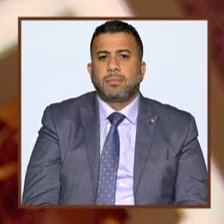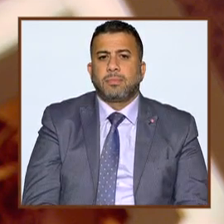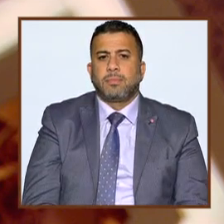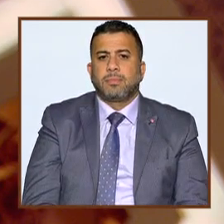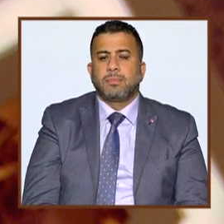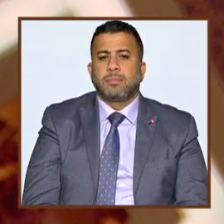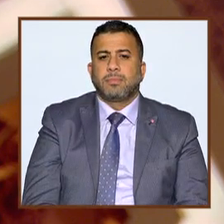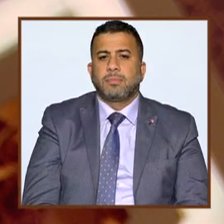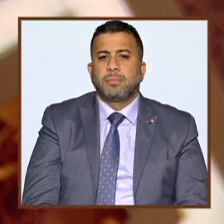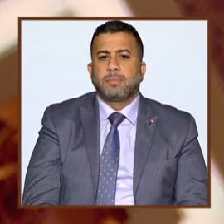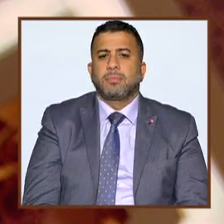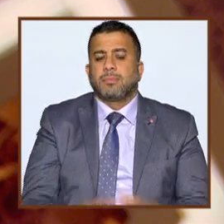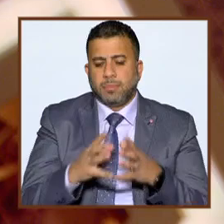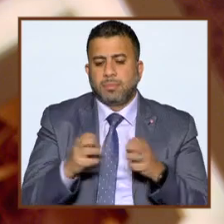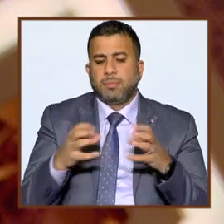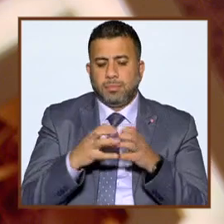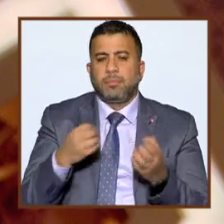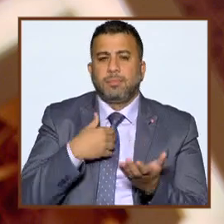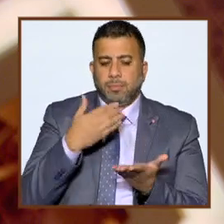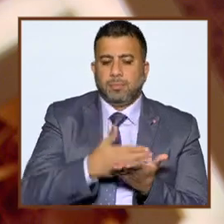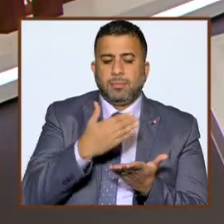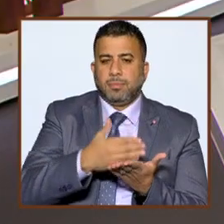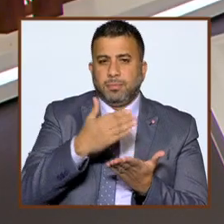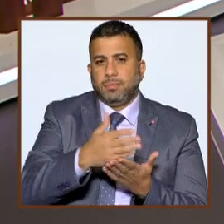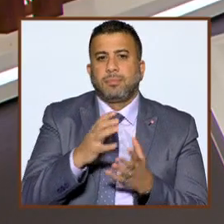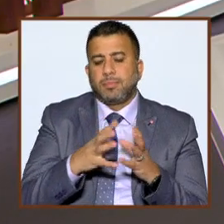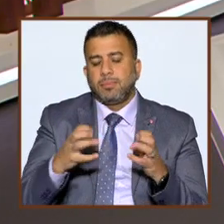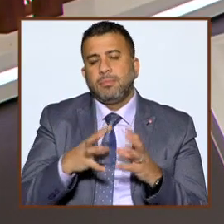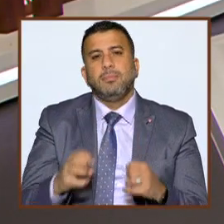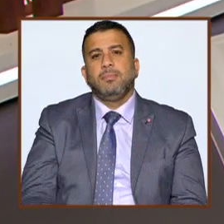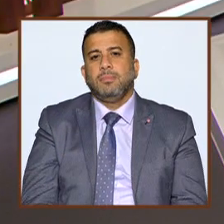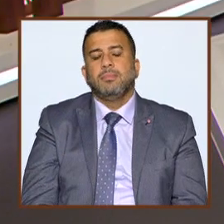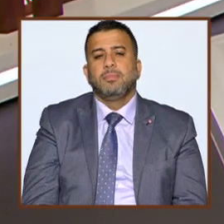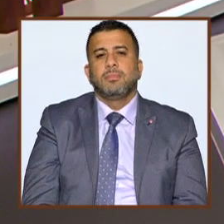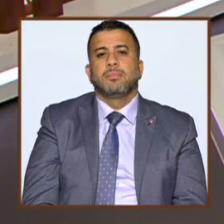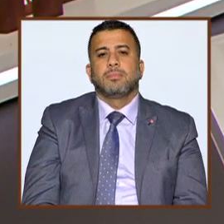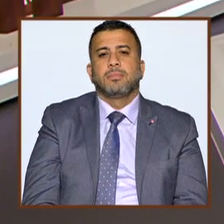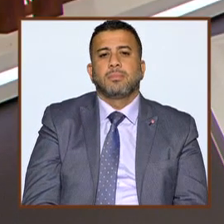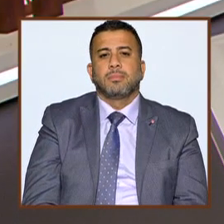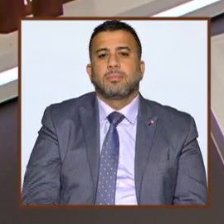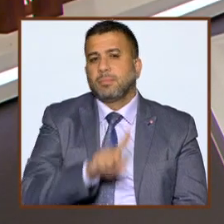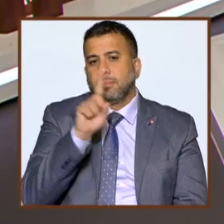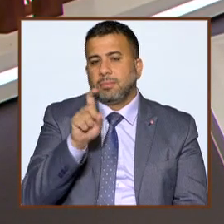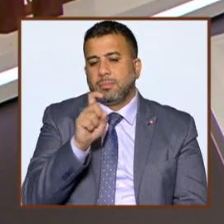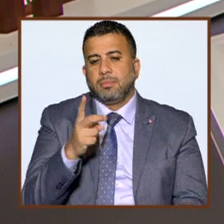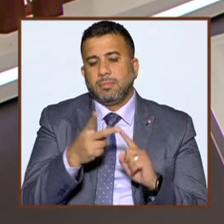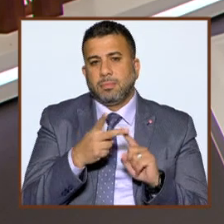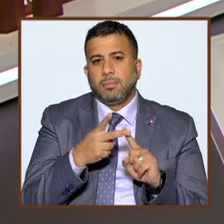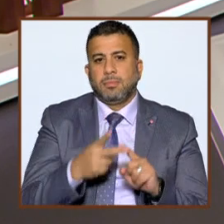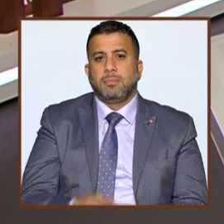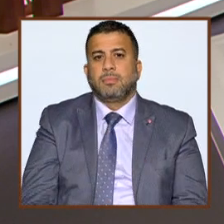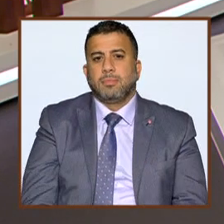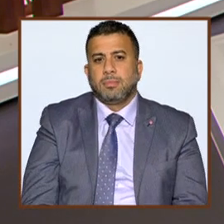كذا جعلي إن شاء الله بفصل لك أنا بالجواب. الله يوفقك يا رب. سم السؤال الثاني. اللي جابك